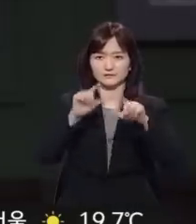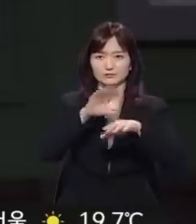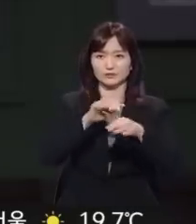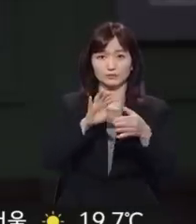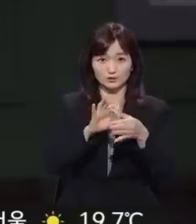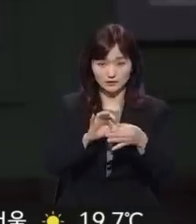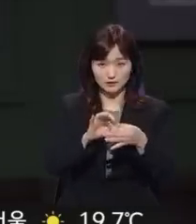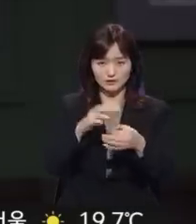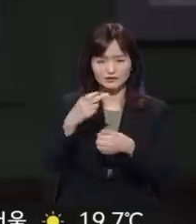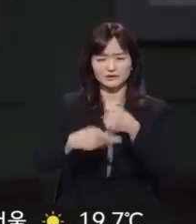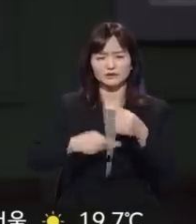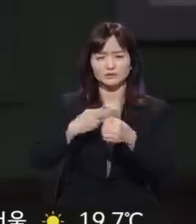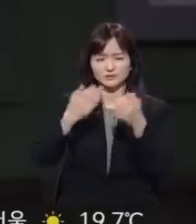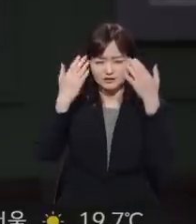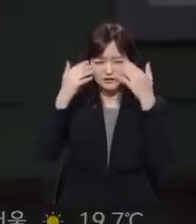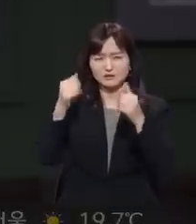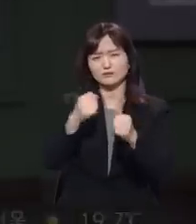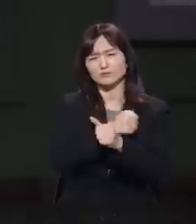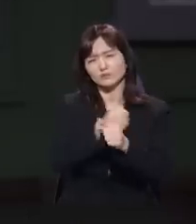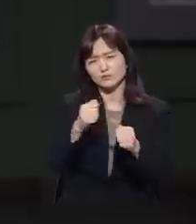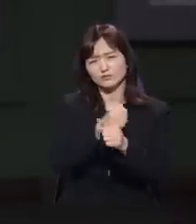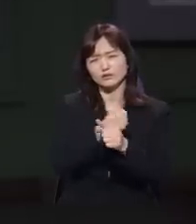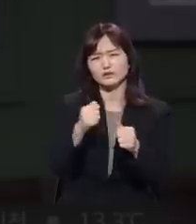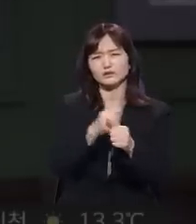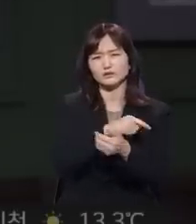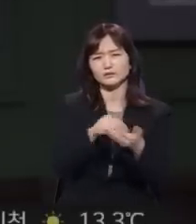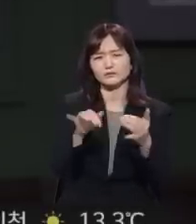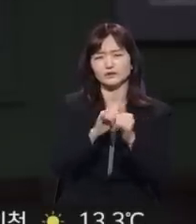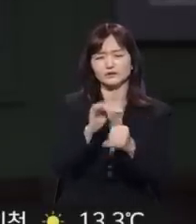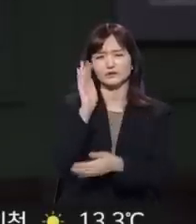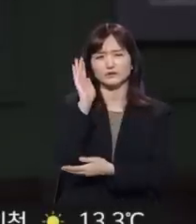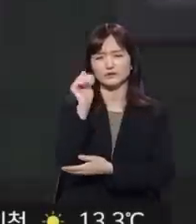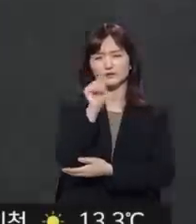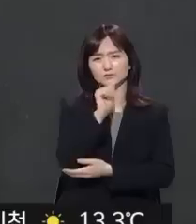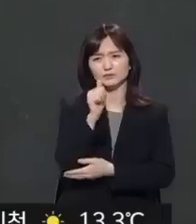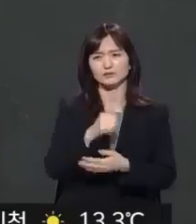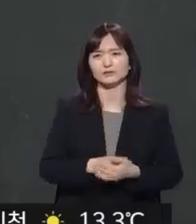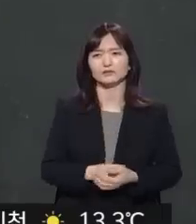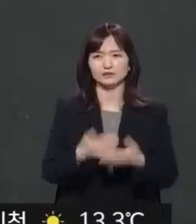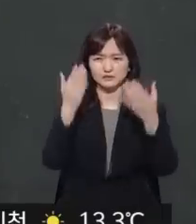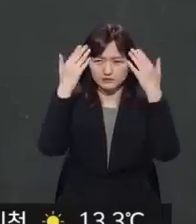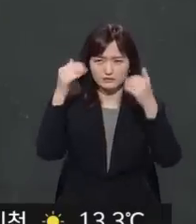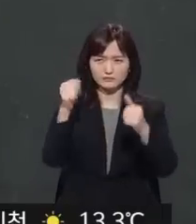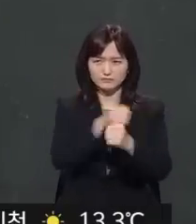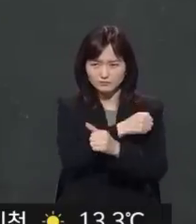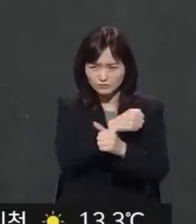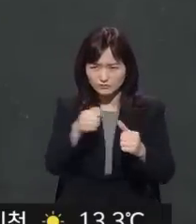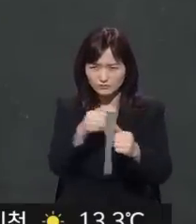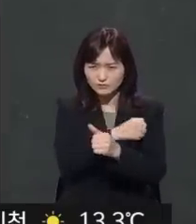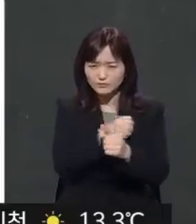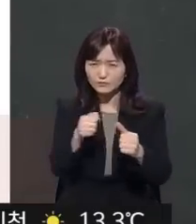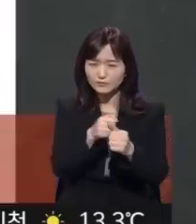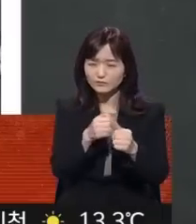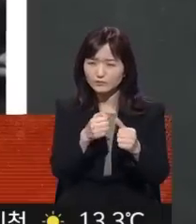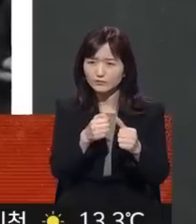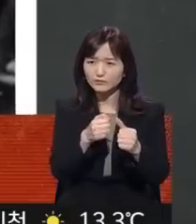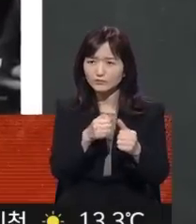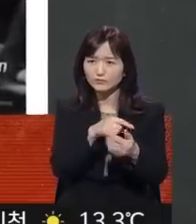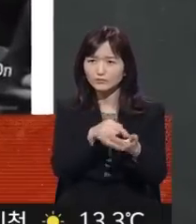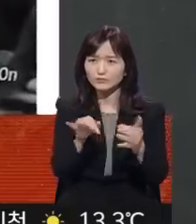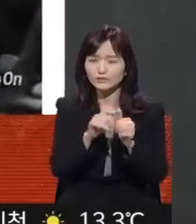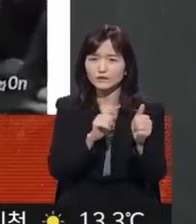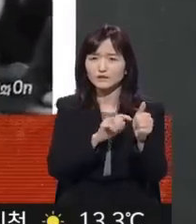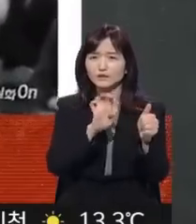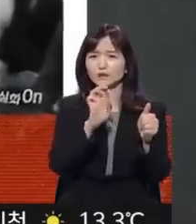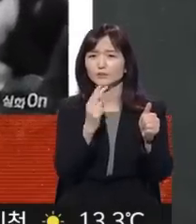동안 학교폭력 당했다 이런 피해자의 사연이 소개가 됐습니다. 이 당시 학교폭력 당했다고 이렇게 앞장선 이 피해자 표예림